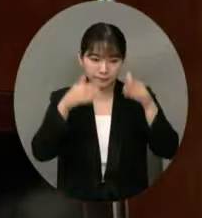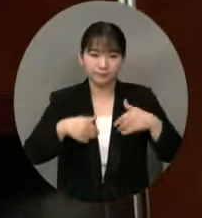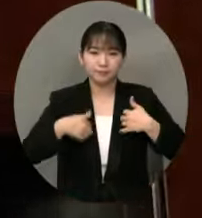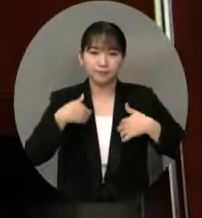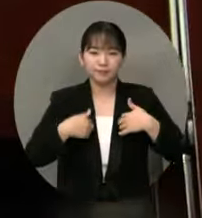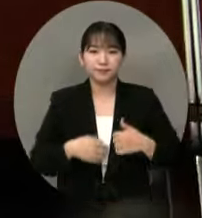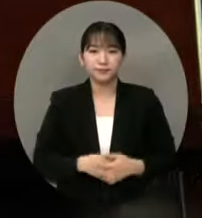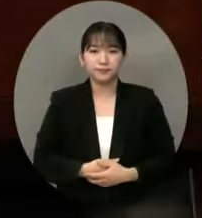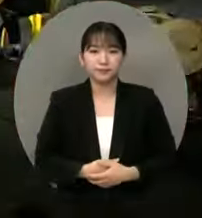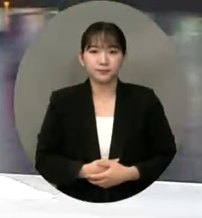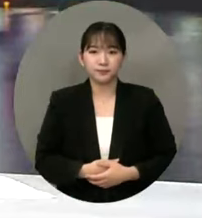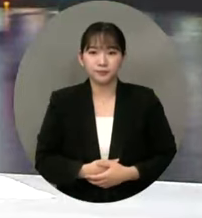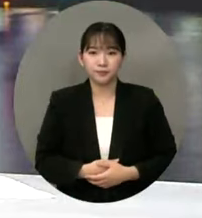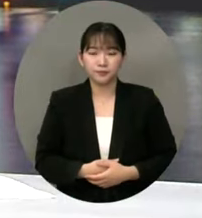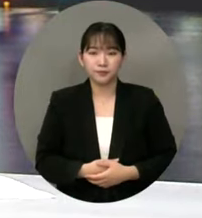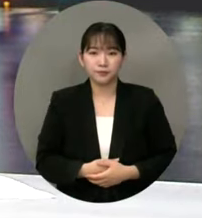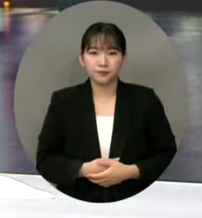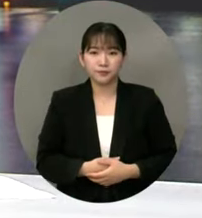사로잡았습니다.